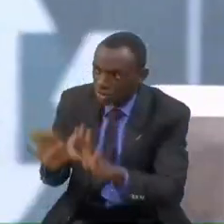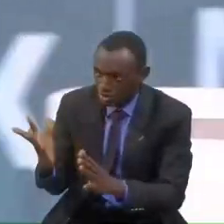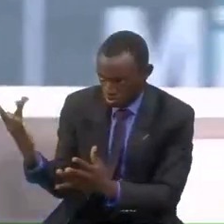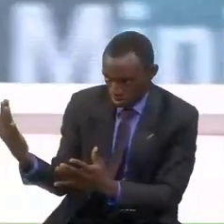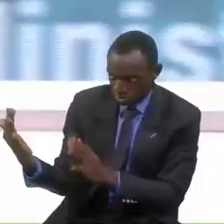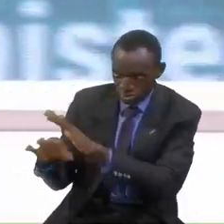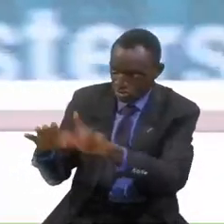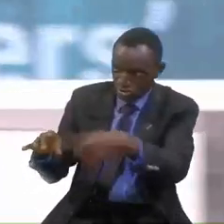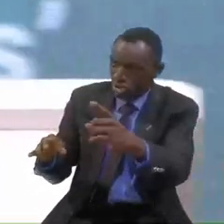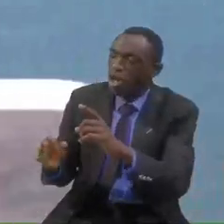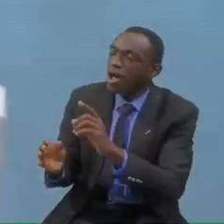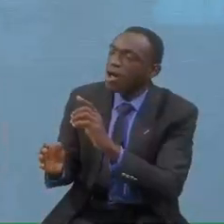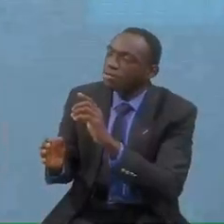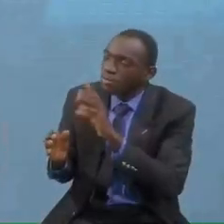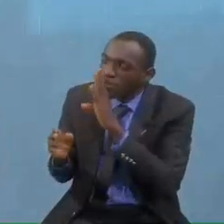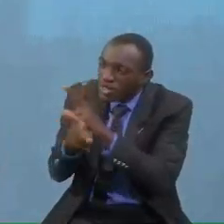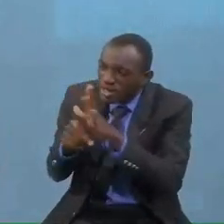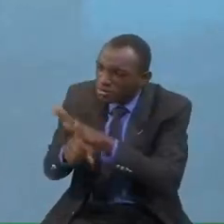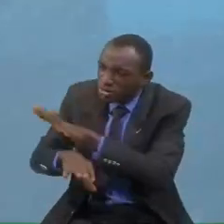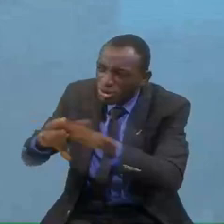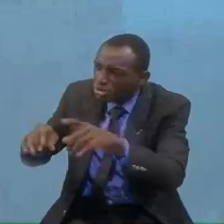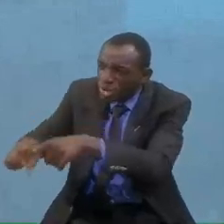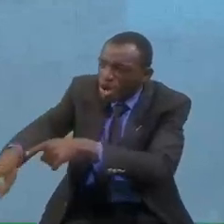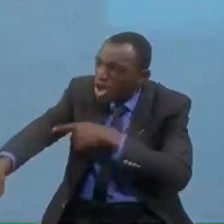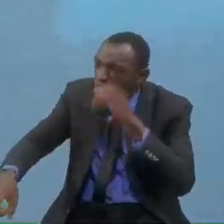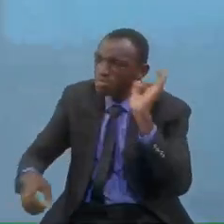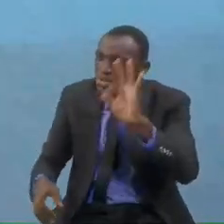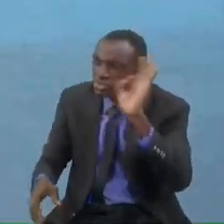prêcher. Parce que ces gens-là,